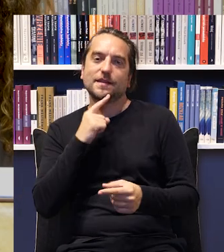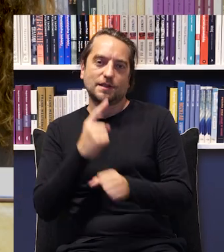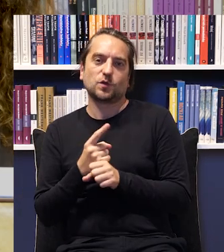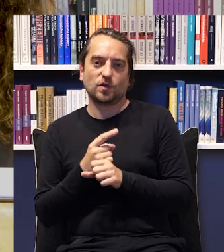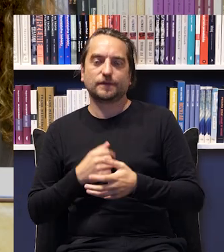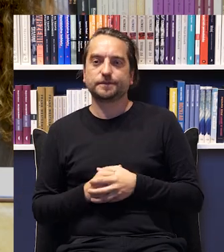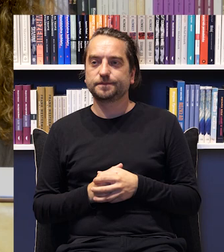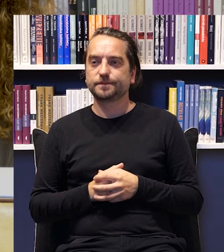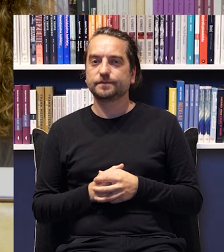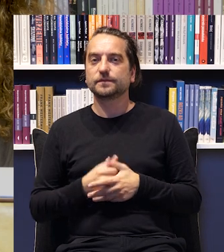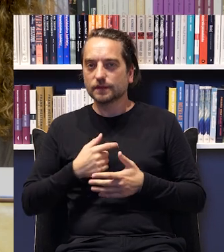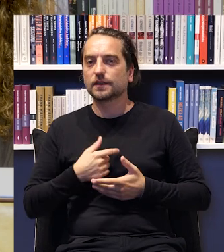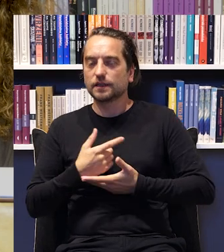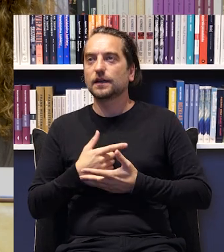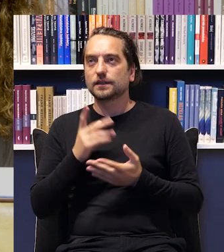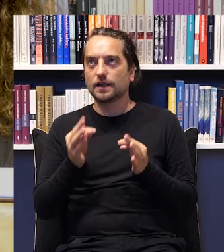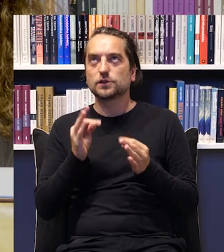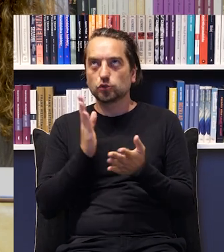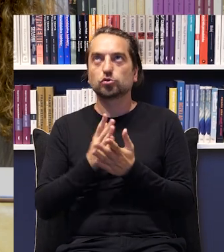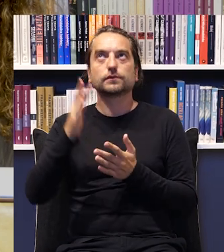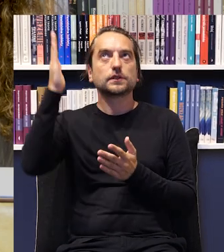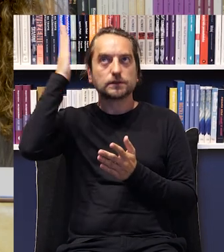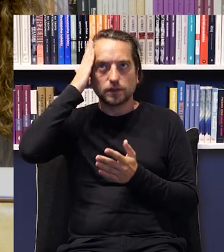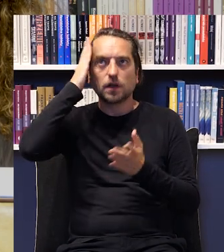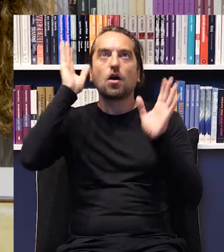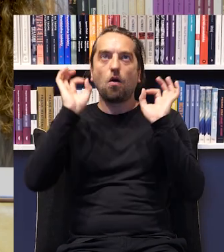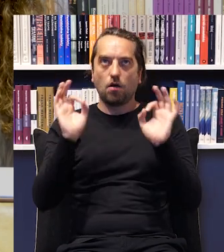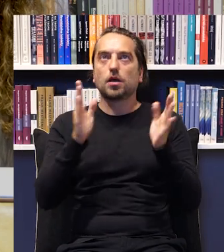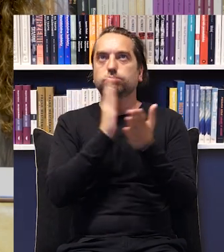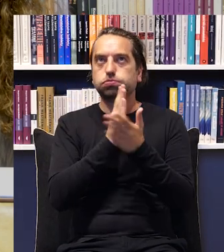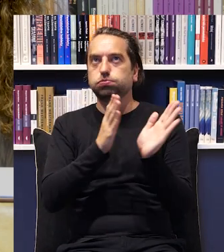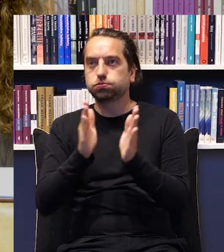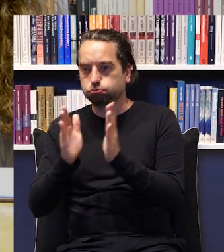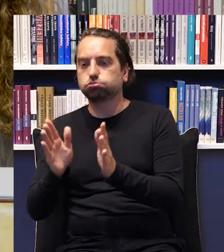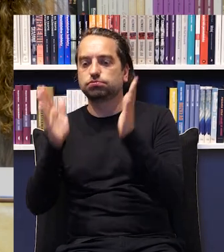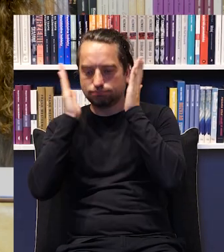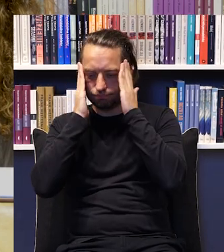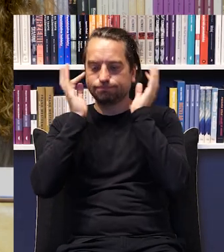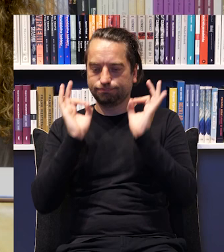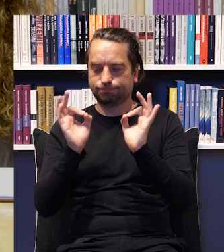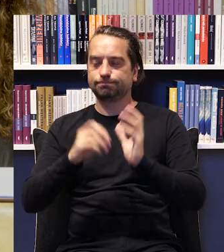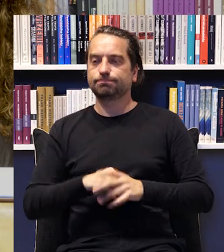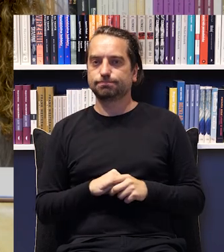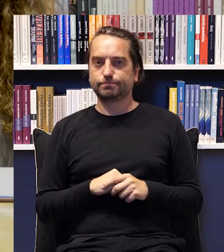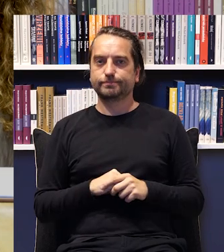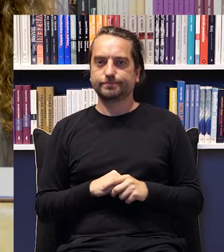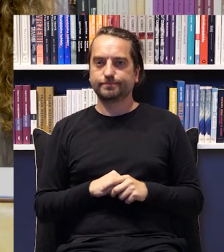gdzieś ułożyłam w głowie, to rzeczywiście pisało mi się to bardzo dobrze i no jakby, no myślę, że nie